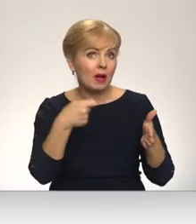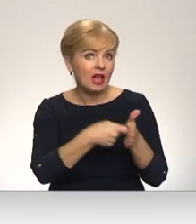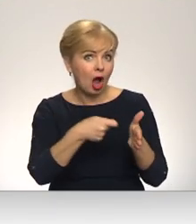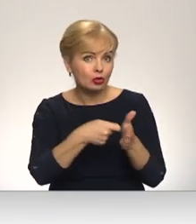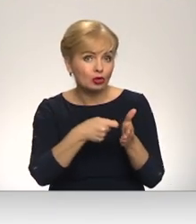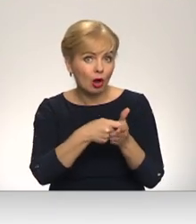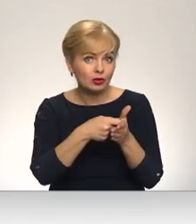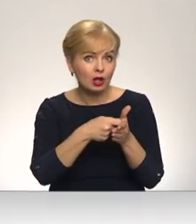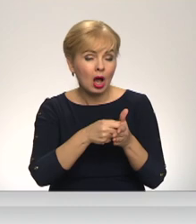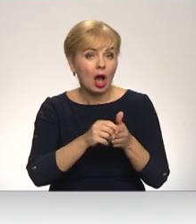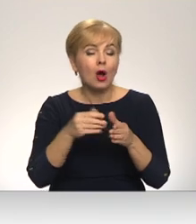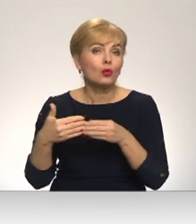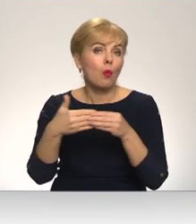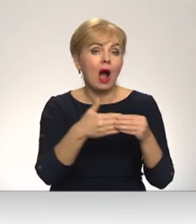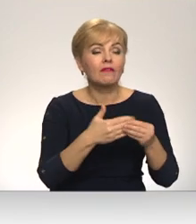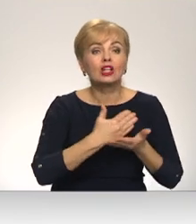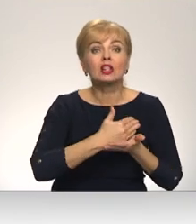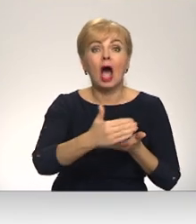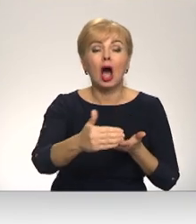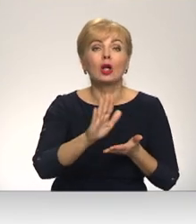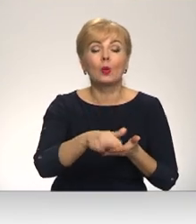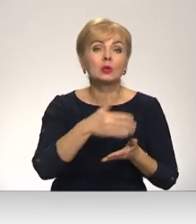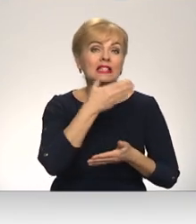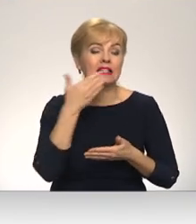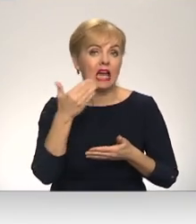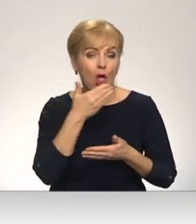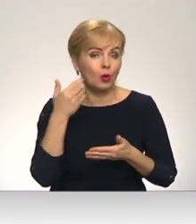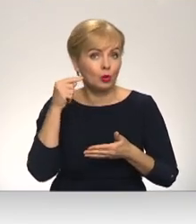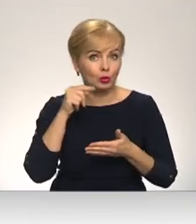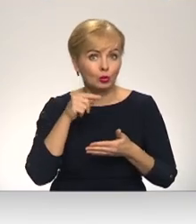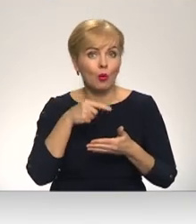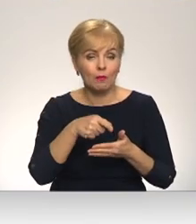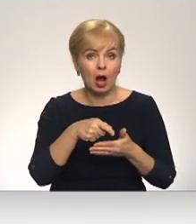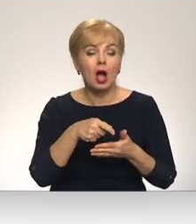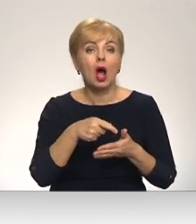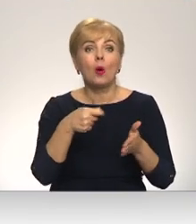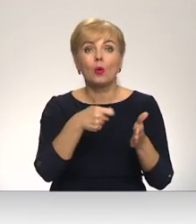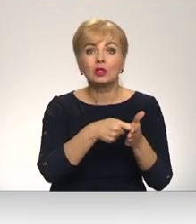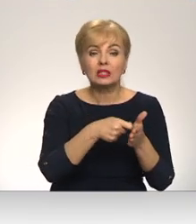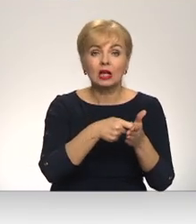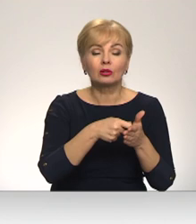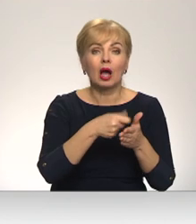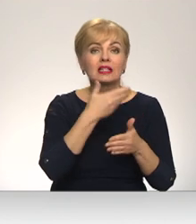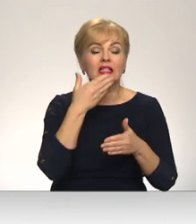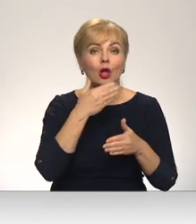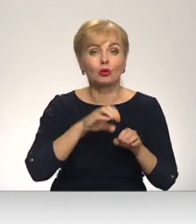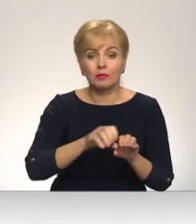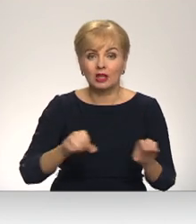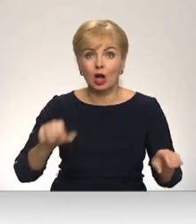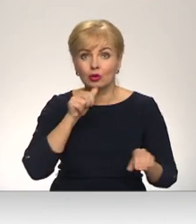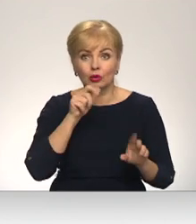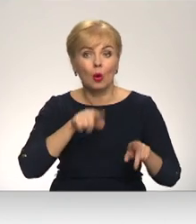viņš pa siltuma trasēm tiek novadīts tālāk uz siltummaini, kurš atkal uzsild mūsu trases ūdeni un tiek nodots